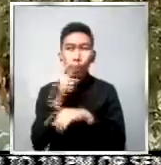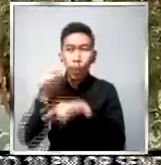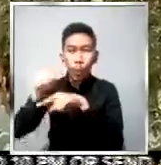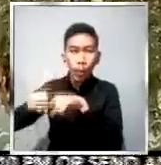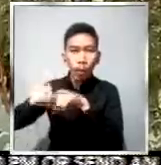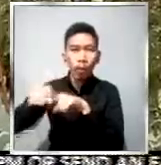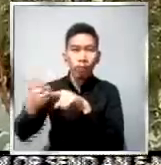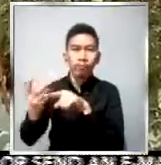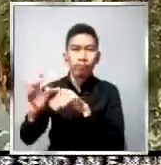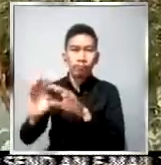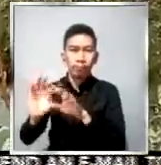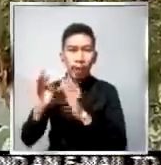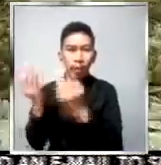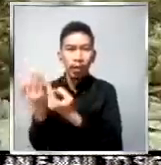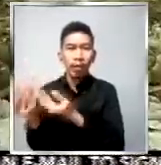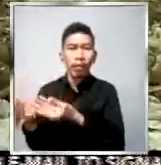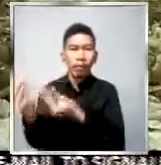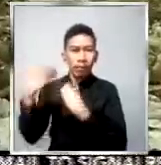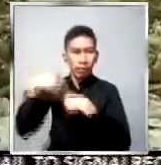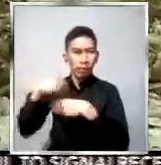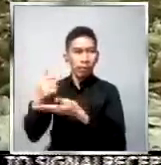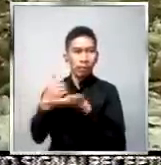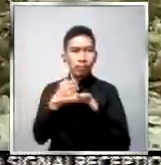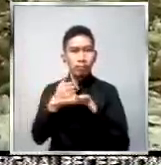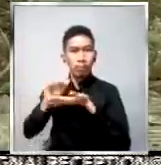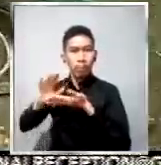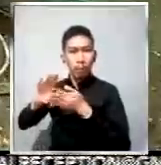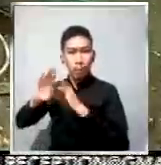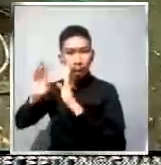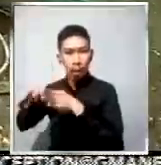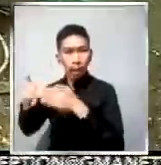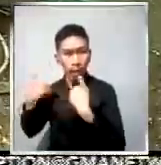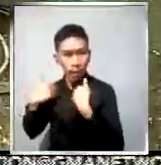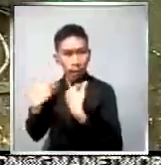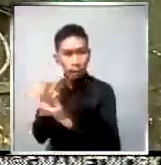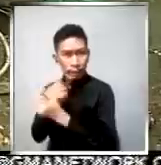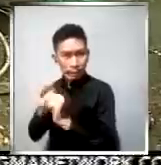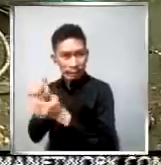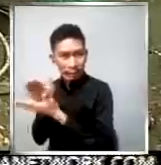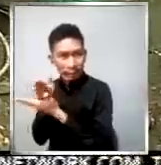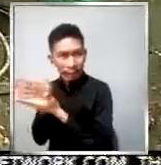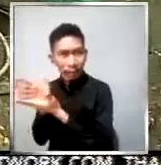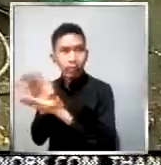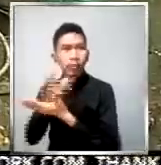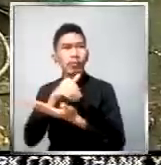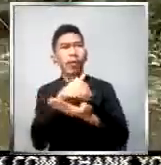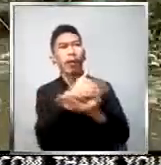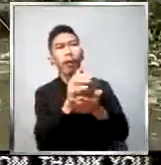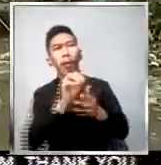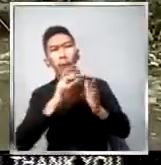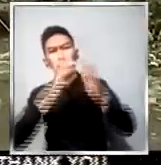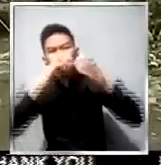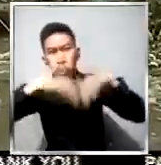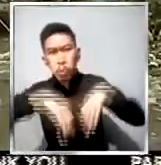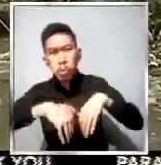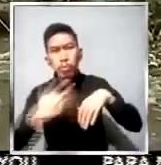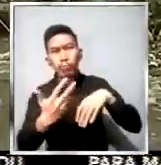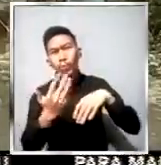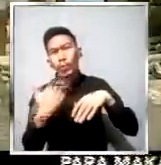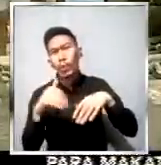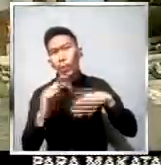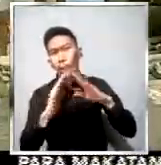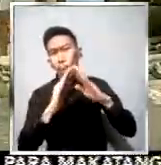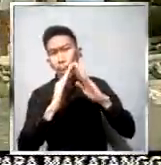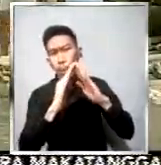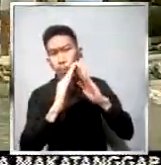may natira pa, ang kanyang kapitbahay, sandbag na lang ang naiwan. Ang buong bahay, tinangay ng alon. Sa kabuuan, 5 bahay